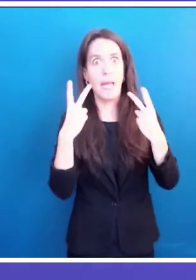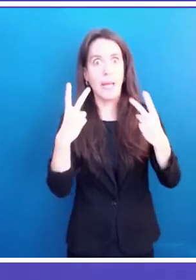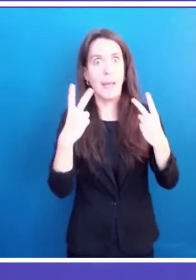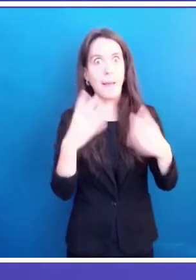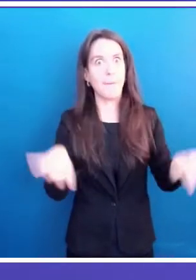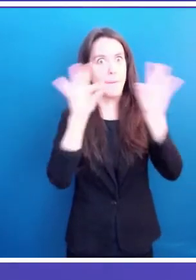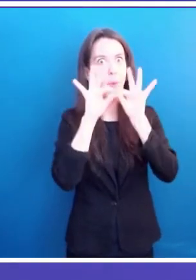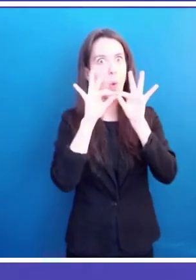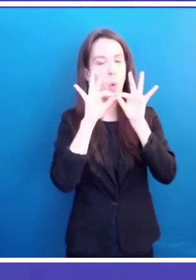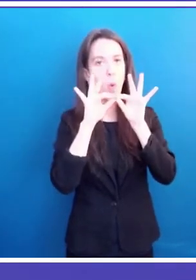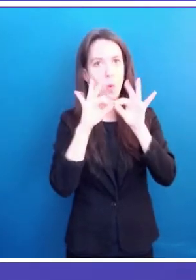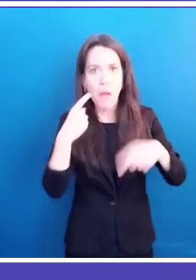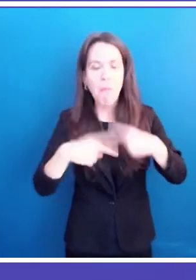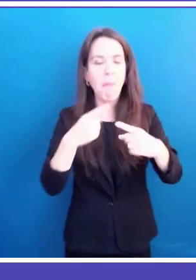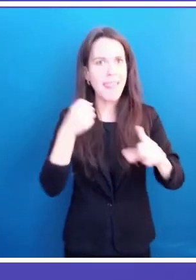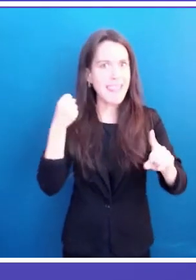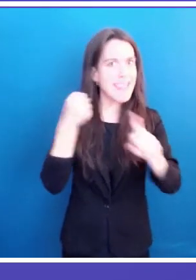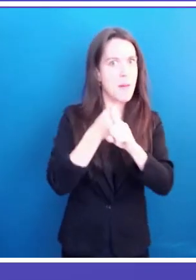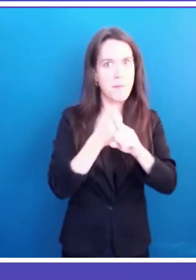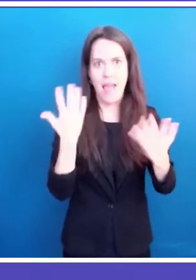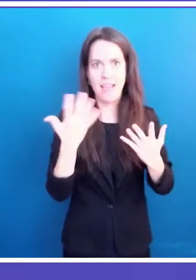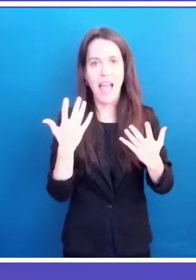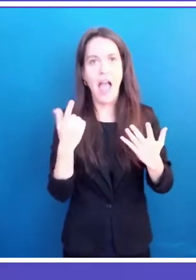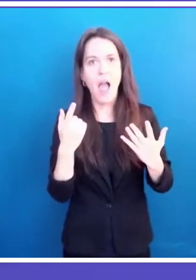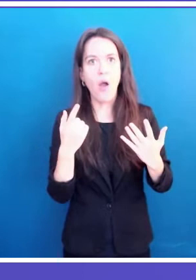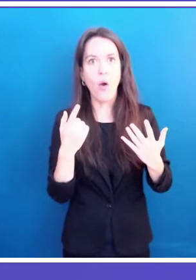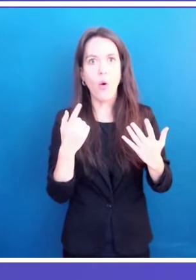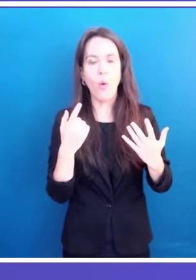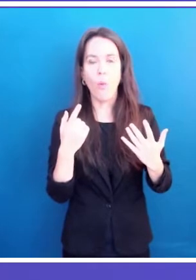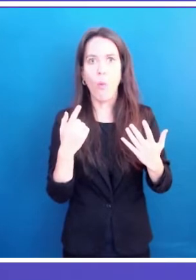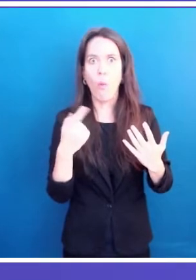وهو من الأهم، وهو يؤثر سلبيا